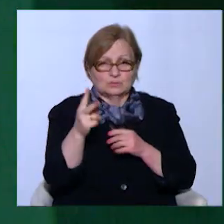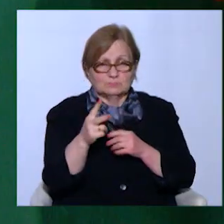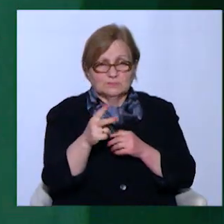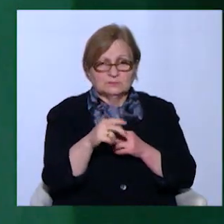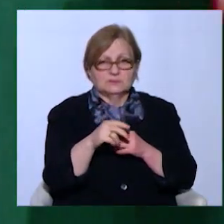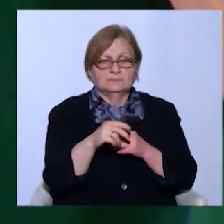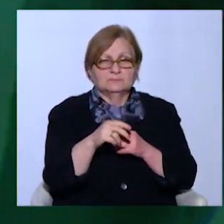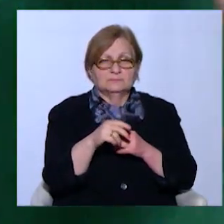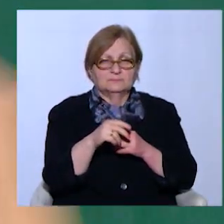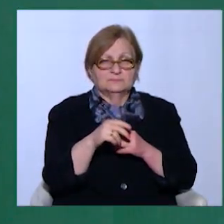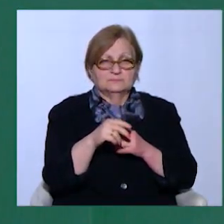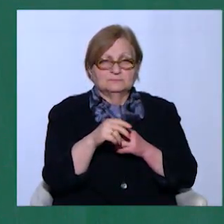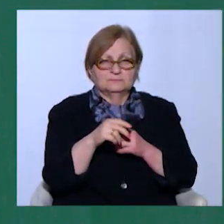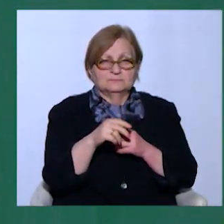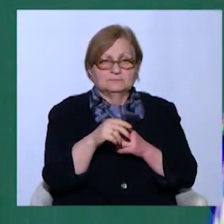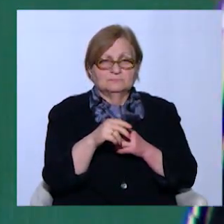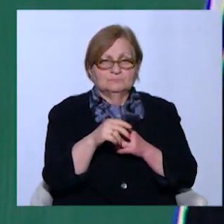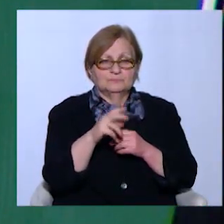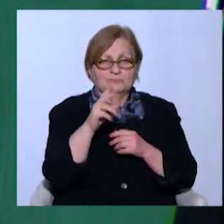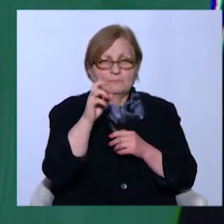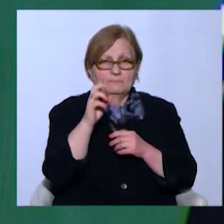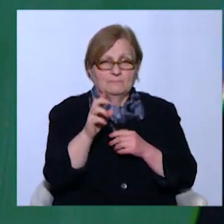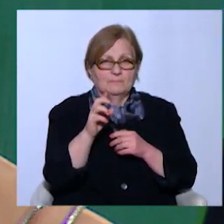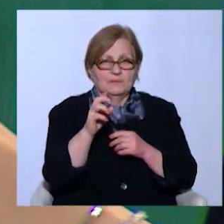სანტიმეტრს, ხოლო BD უდრის